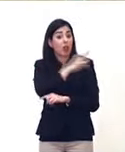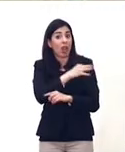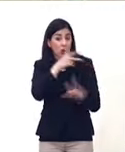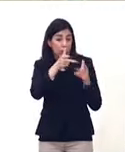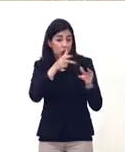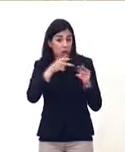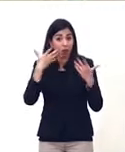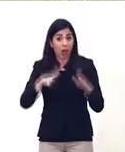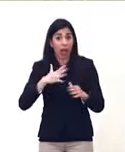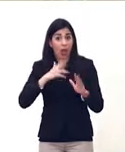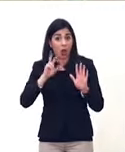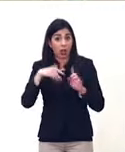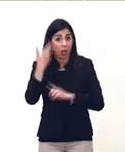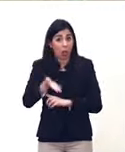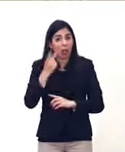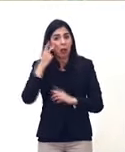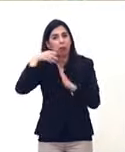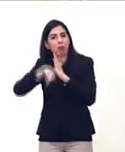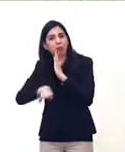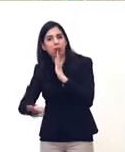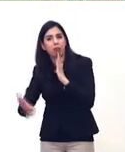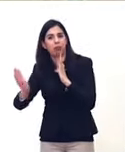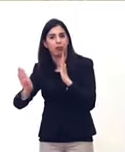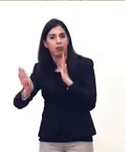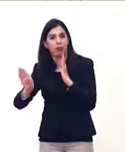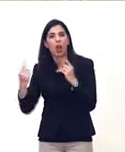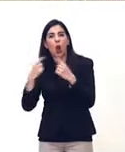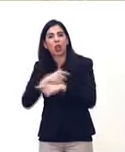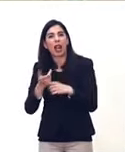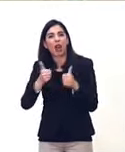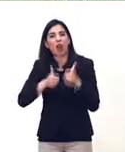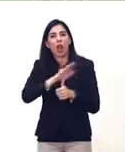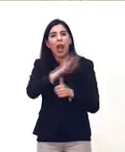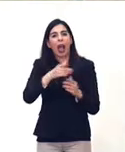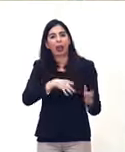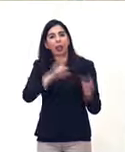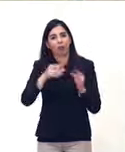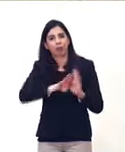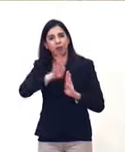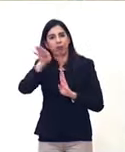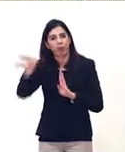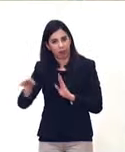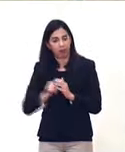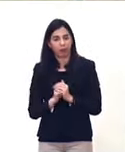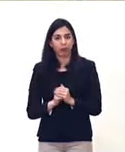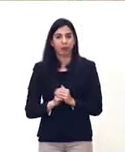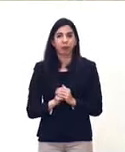invertite le tendenze quindi c'è una decrescita della crescita significativa e questo caratterizza soprattutto le fasce di età sopra la 80 anni